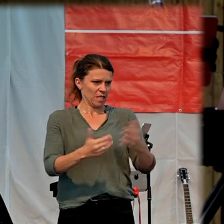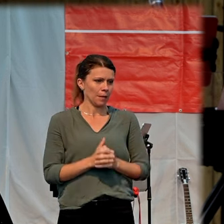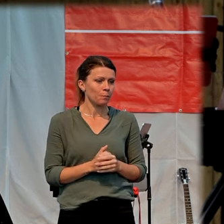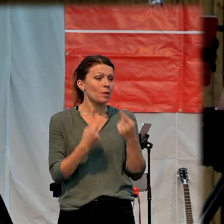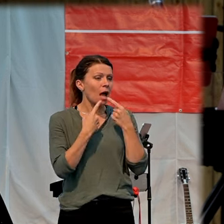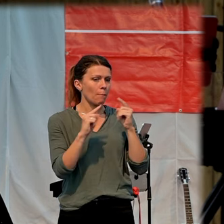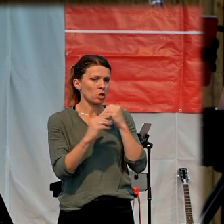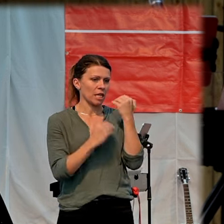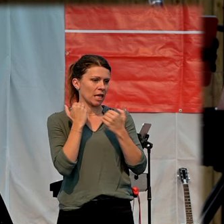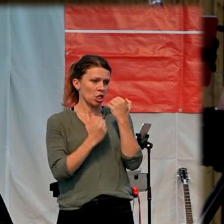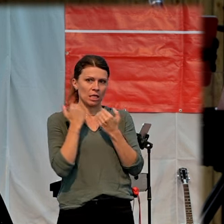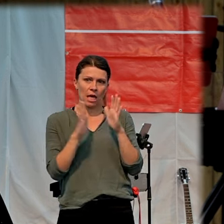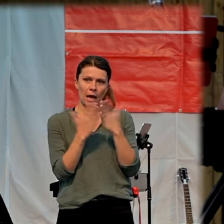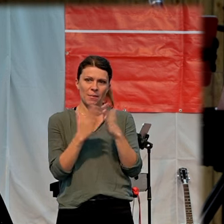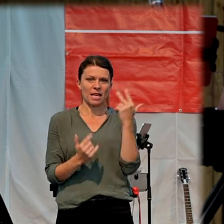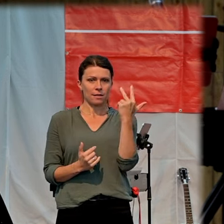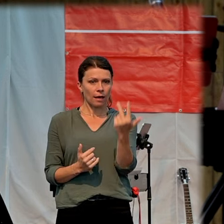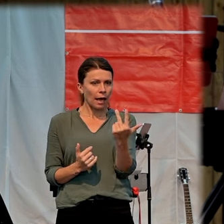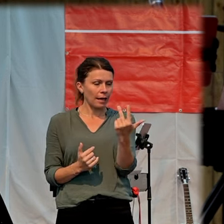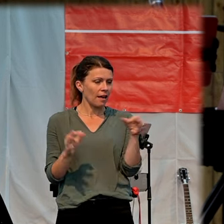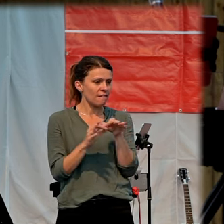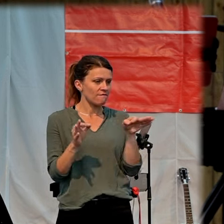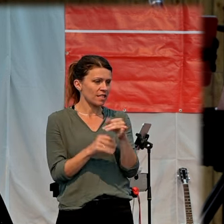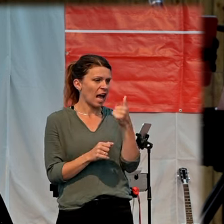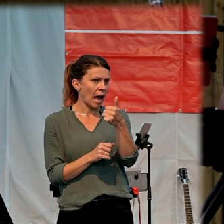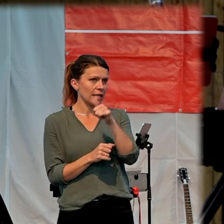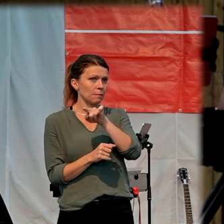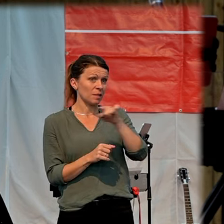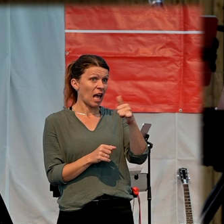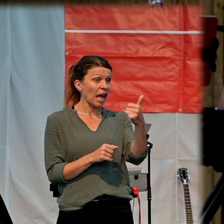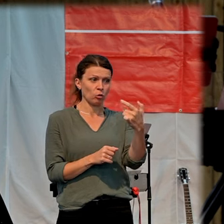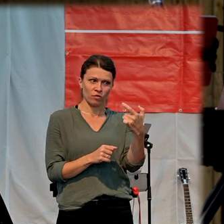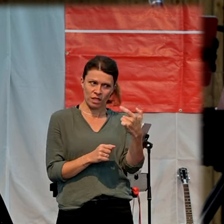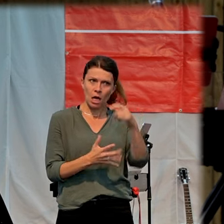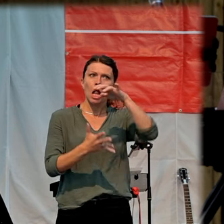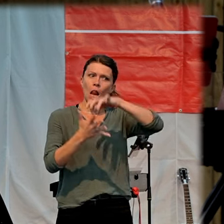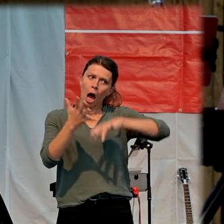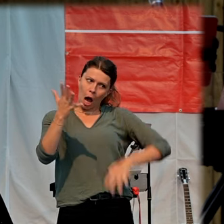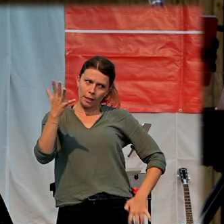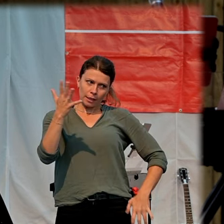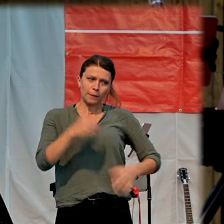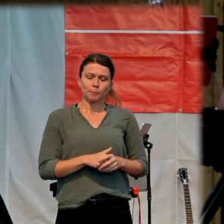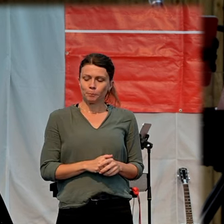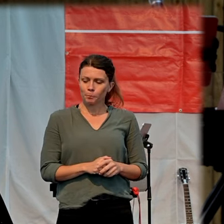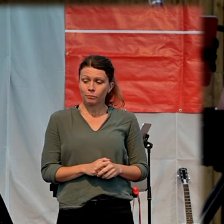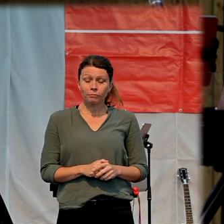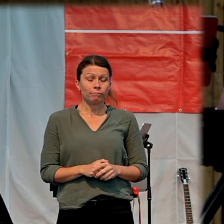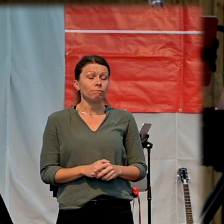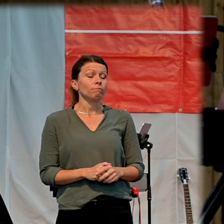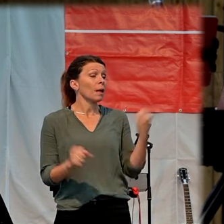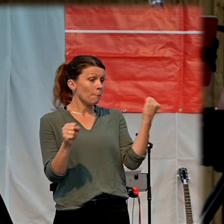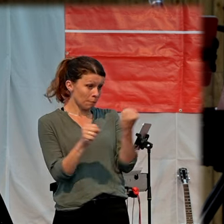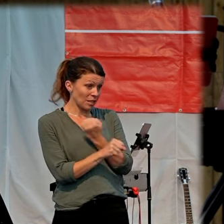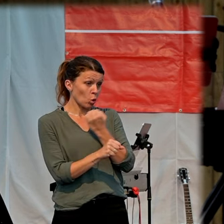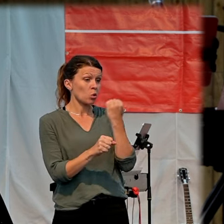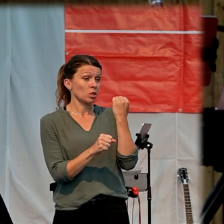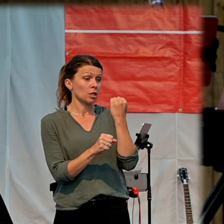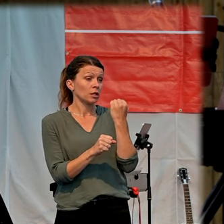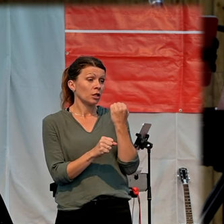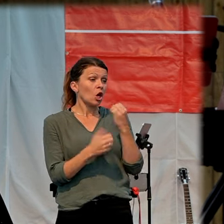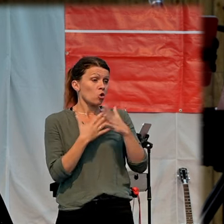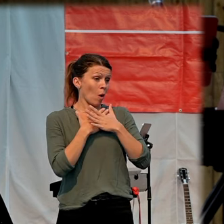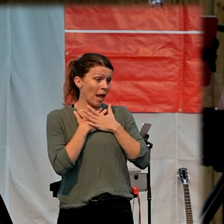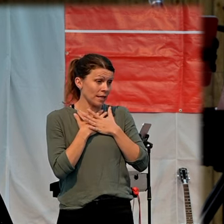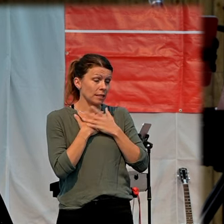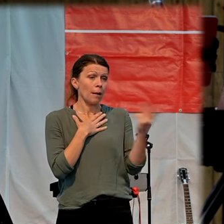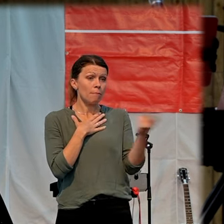Apostelgeschichte Kapitel 3, Vers 1 bis 21, ein langer Text. Petrus aber und Johannes gingen um die